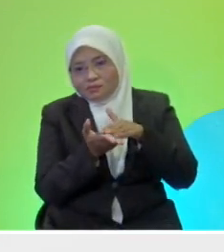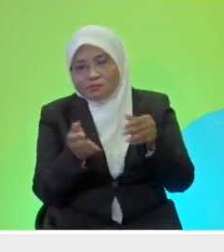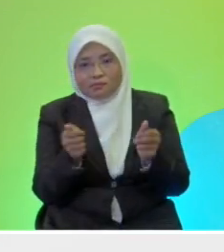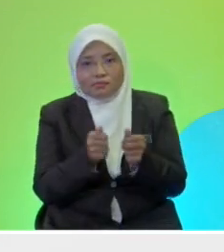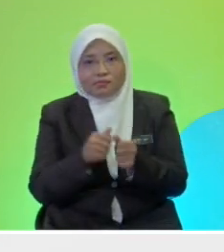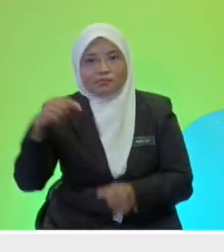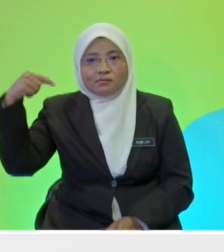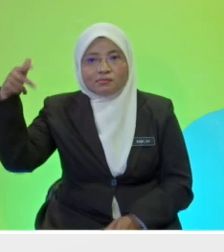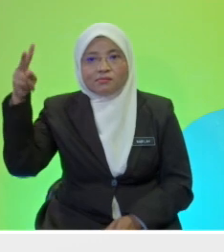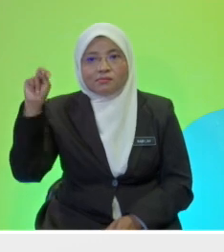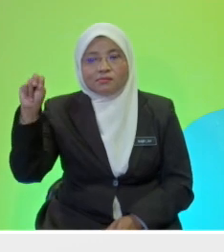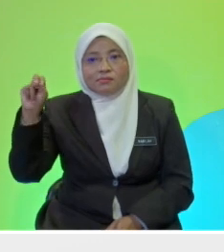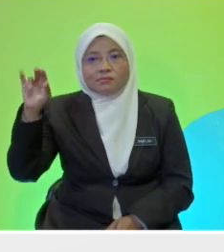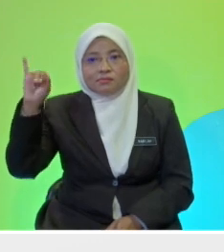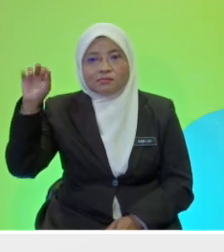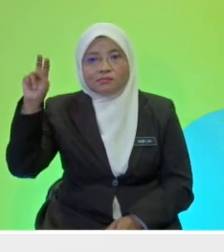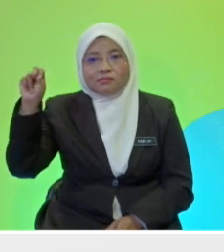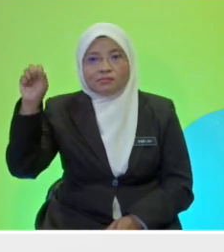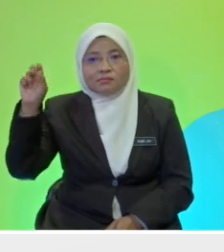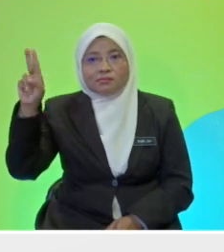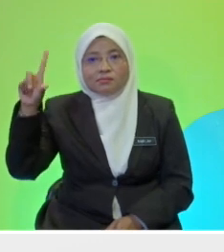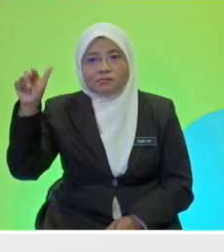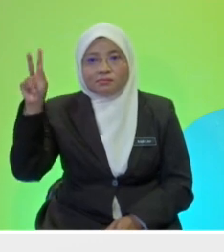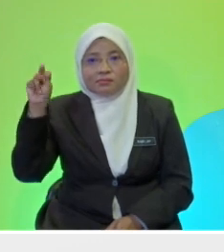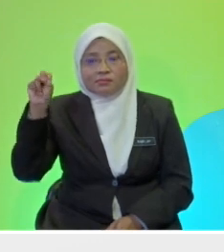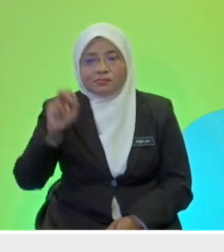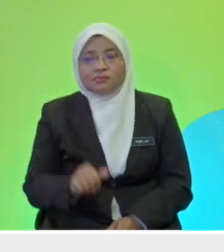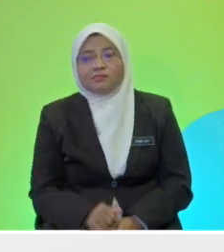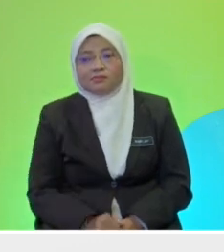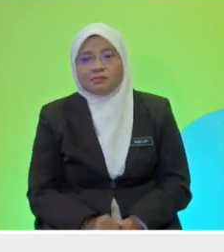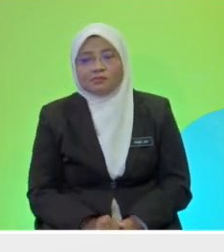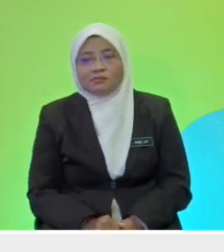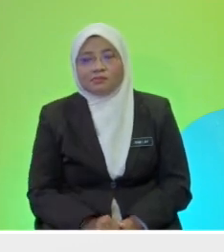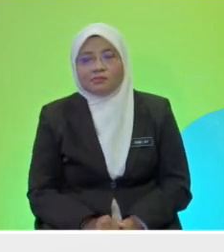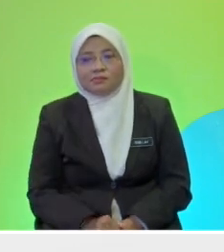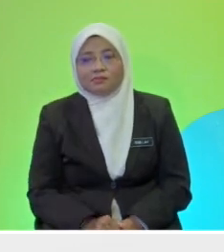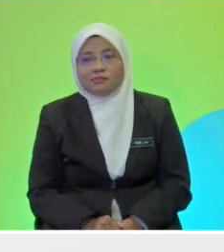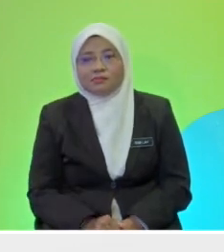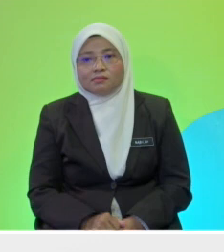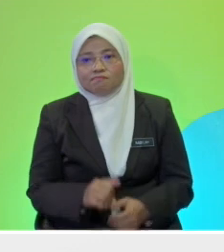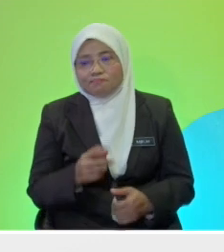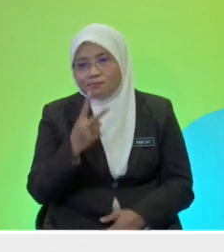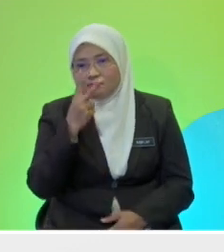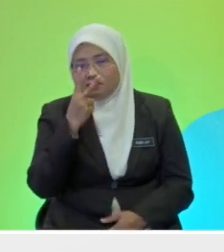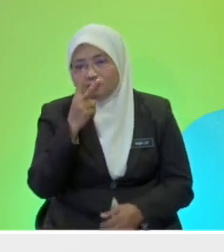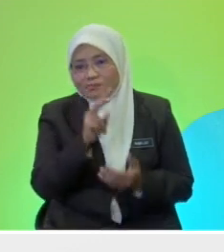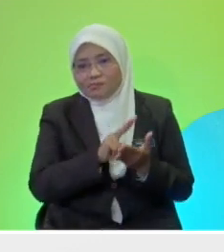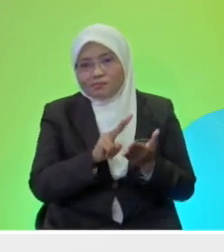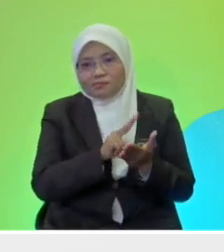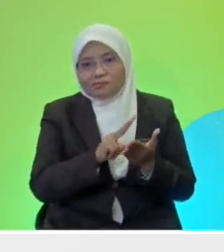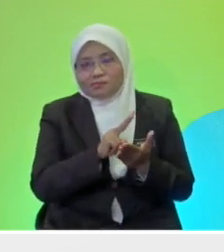insulin yang telah diberi kebenaran dengan jin insulin tadi akan